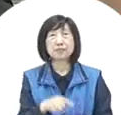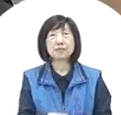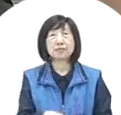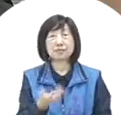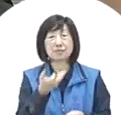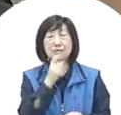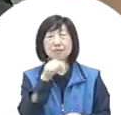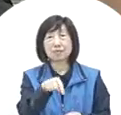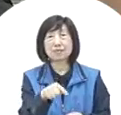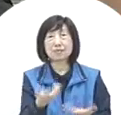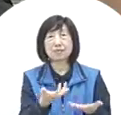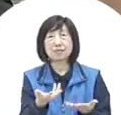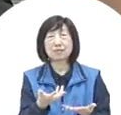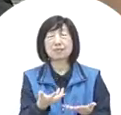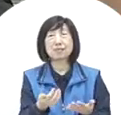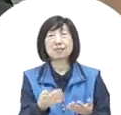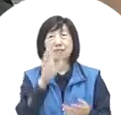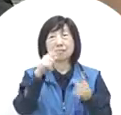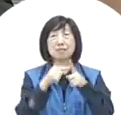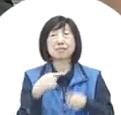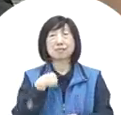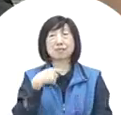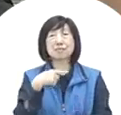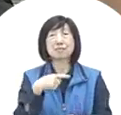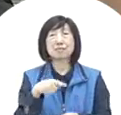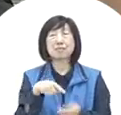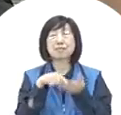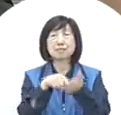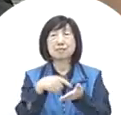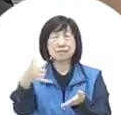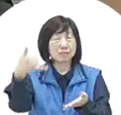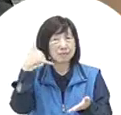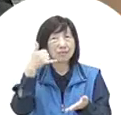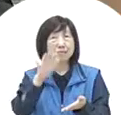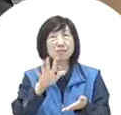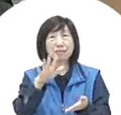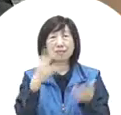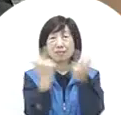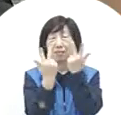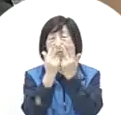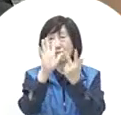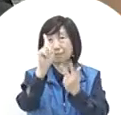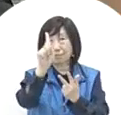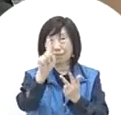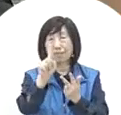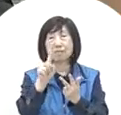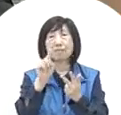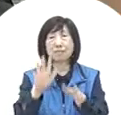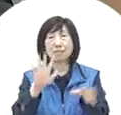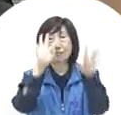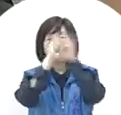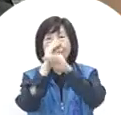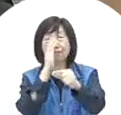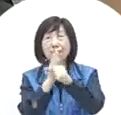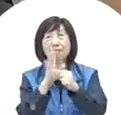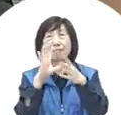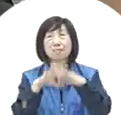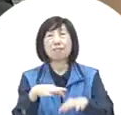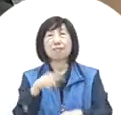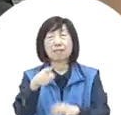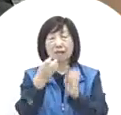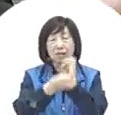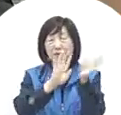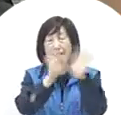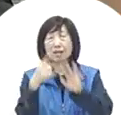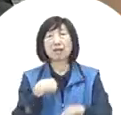案子一个相关陈情。新北市现在有一件，因为在侦办过程中我不讲细节，